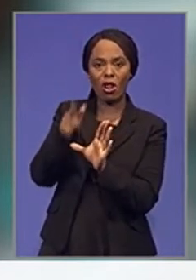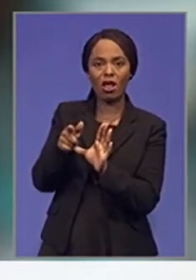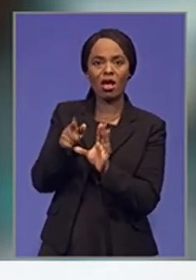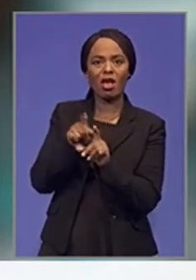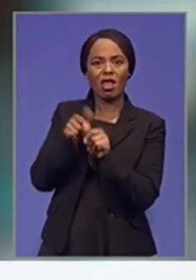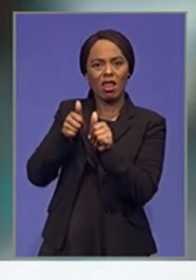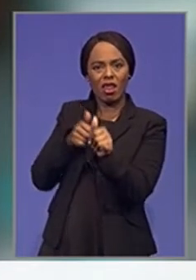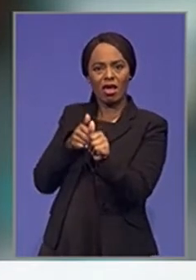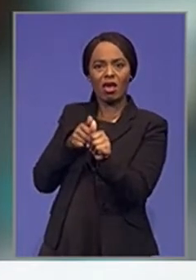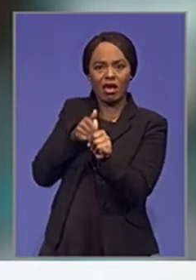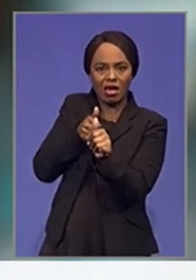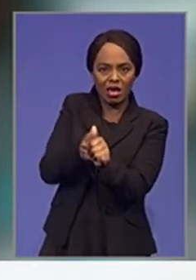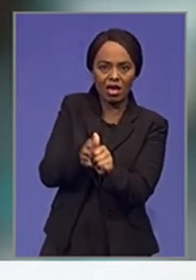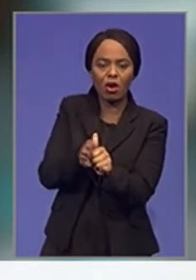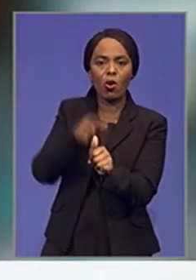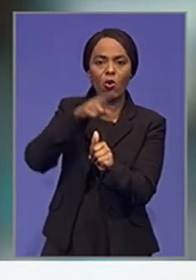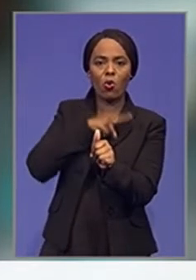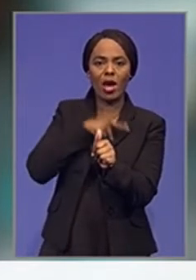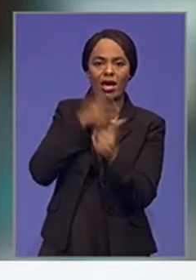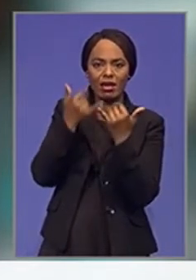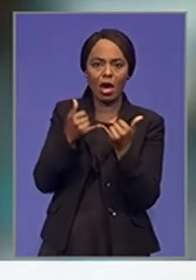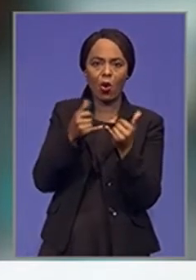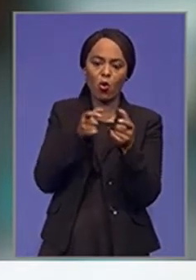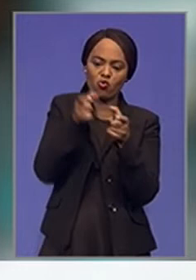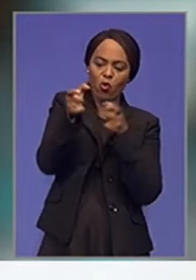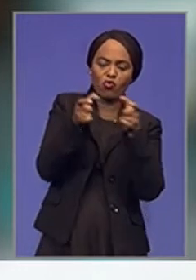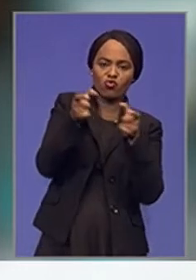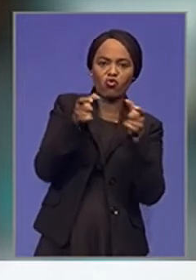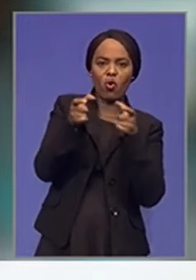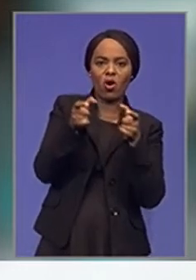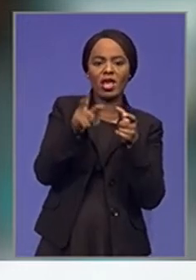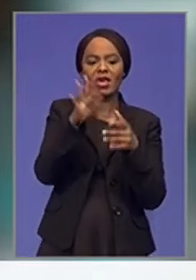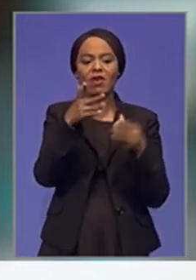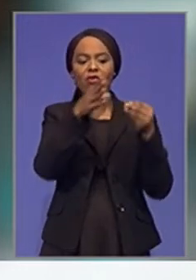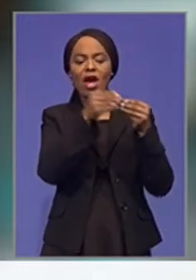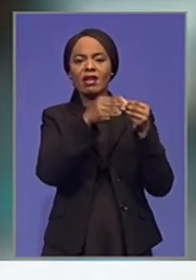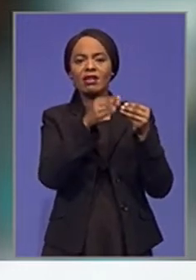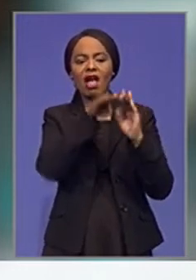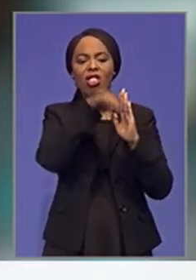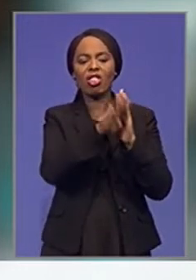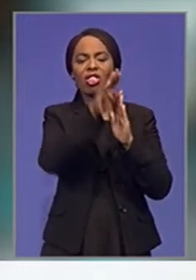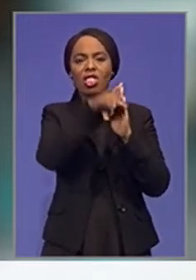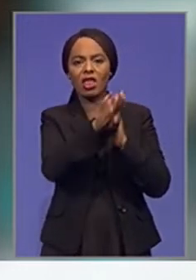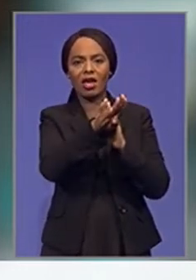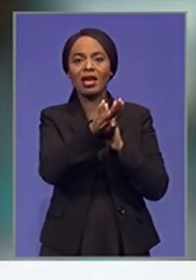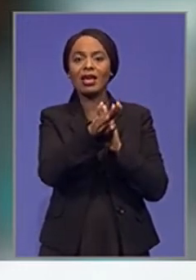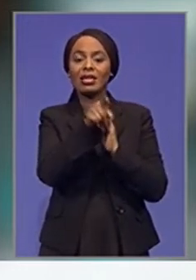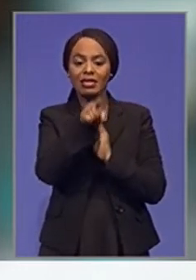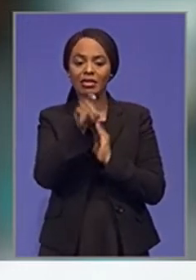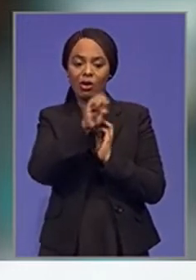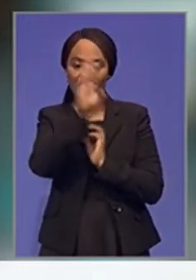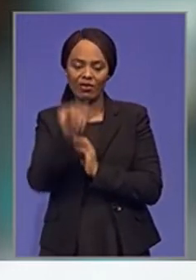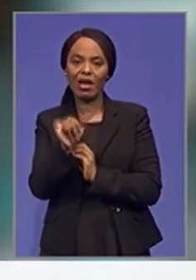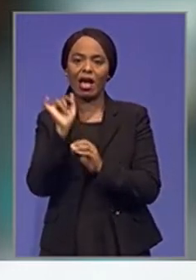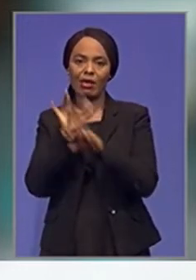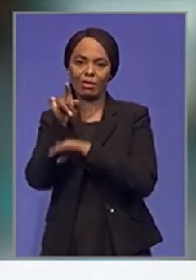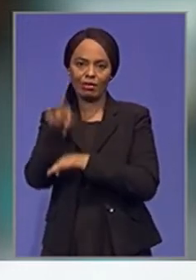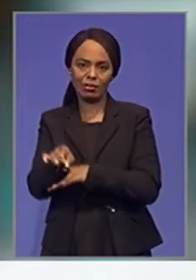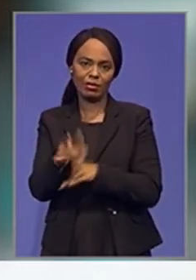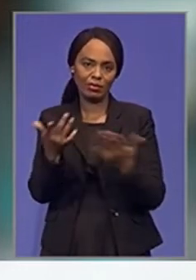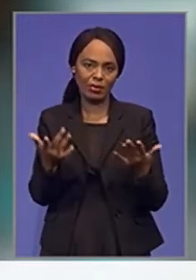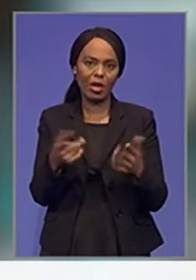nka ke petrol price e leng gore e laolwa ke gore a ranta ya teka kgotsa demand